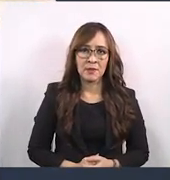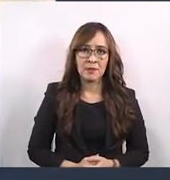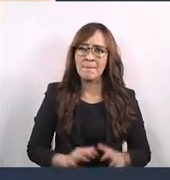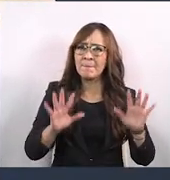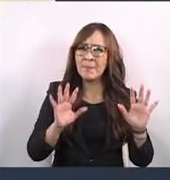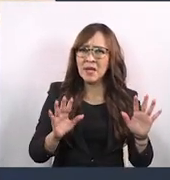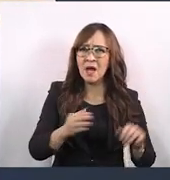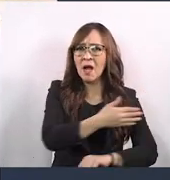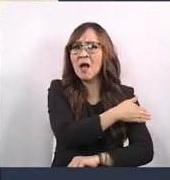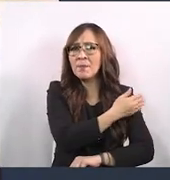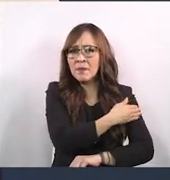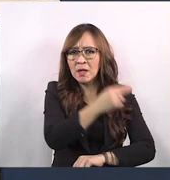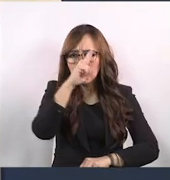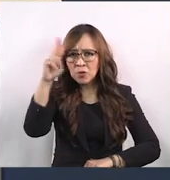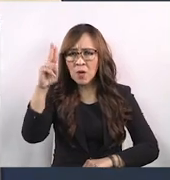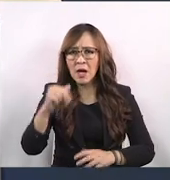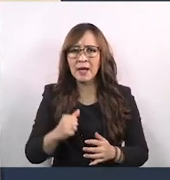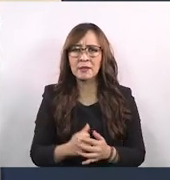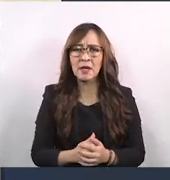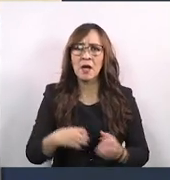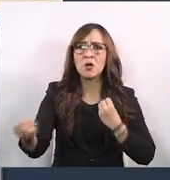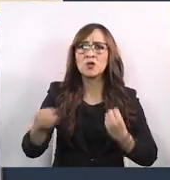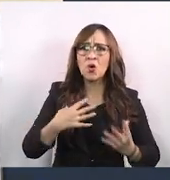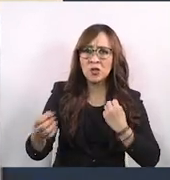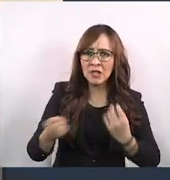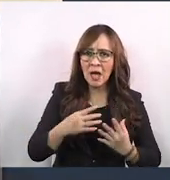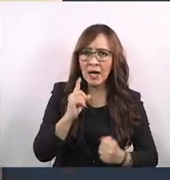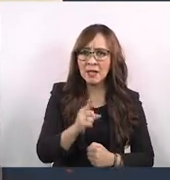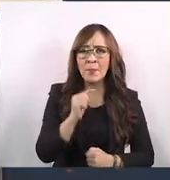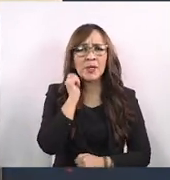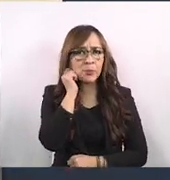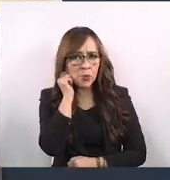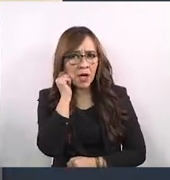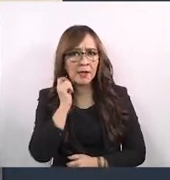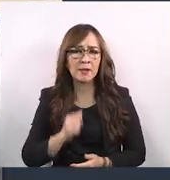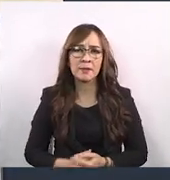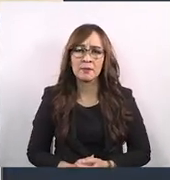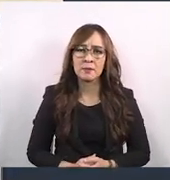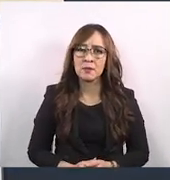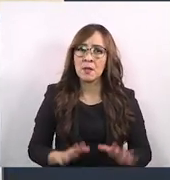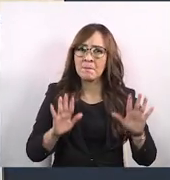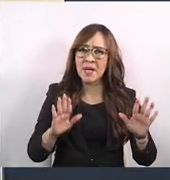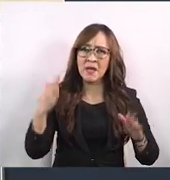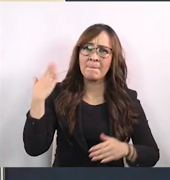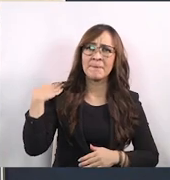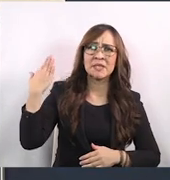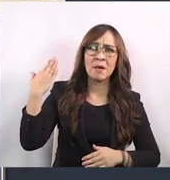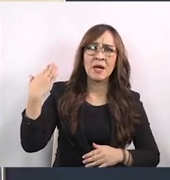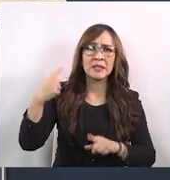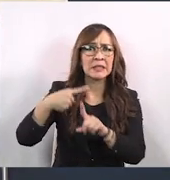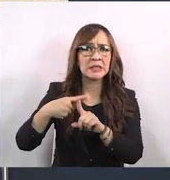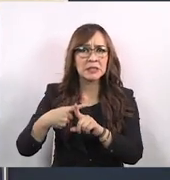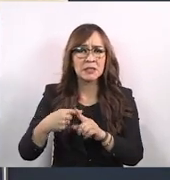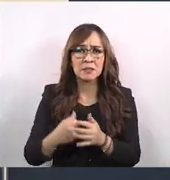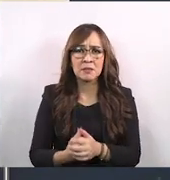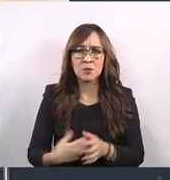Hai tidak sedikit hamba-hamba Tuhan Jatuh dengan isebel Hai tidak sedikit pejabat-pejabat Kristen